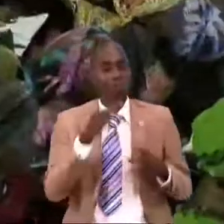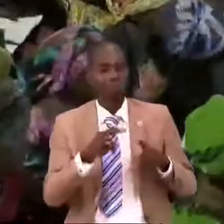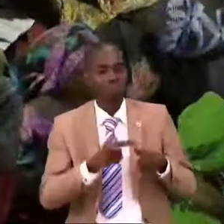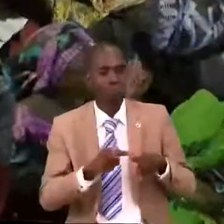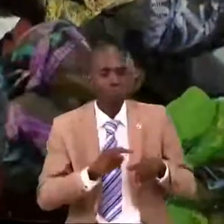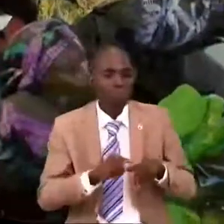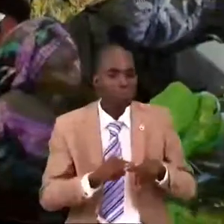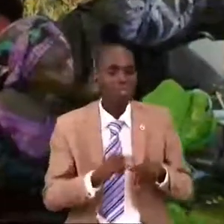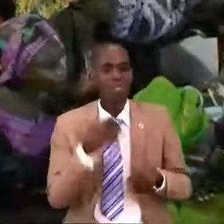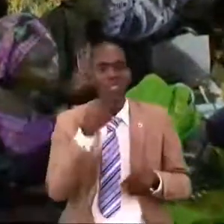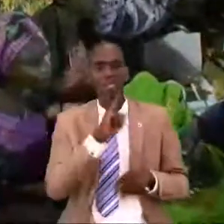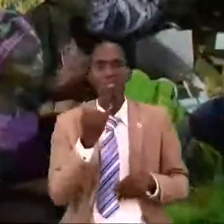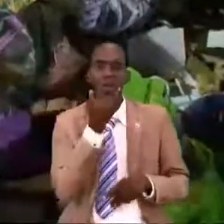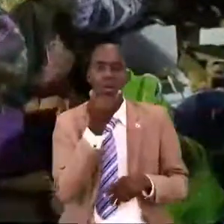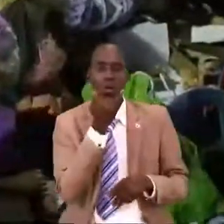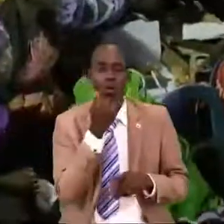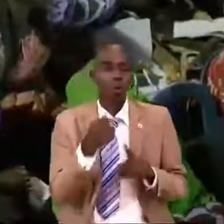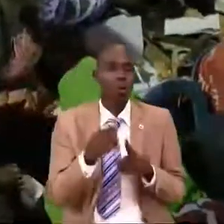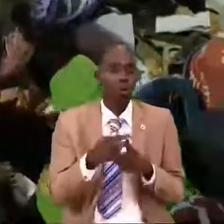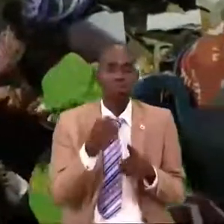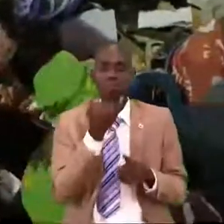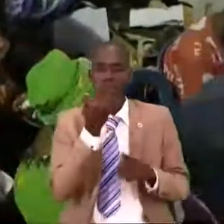Et faisant tout ce qu'ils faisaient